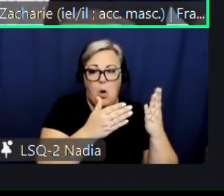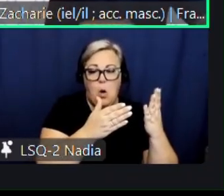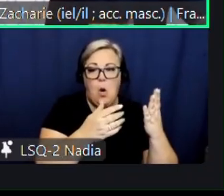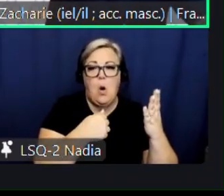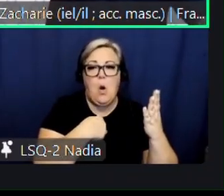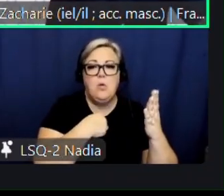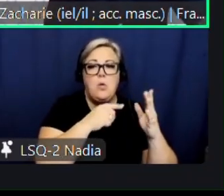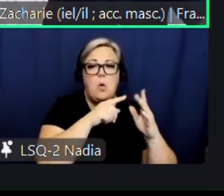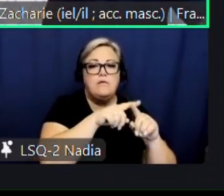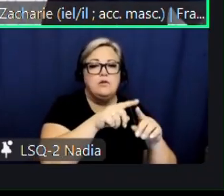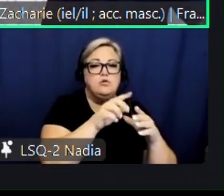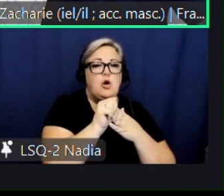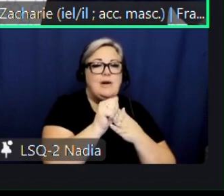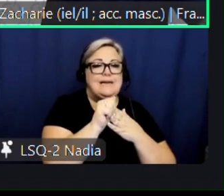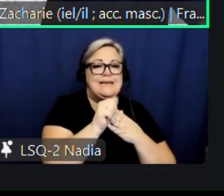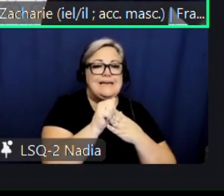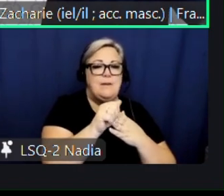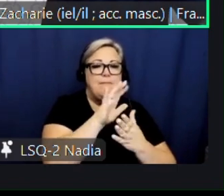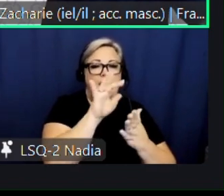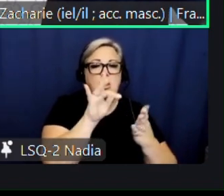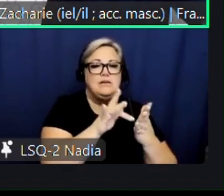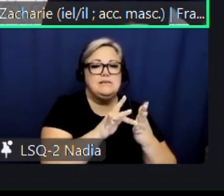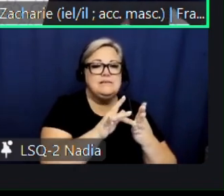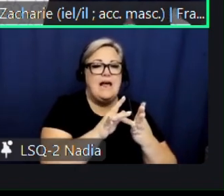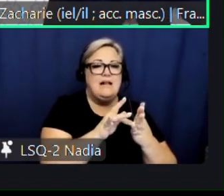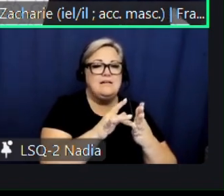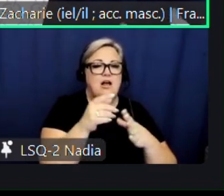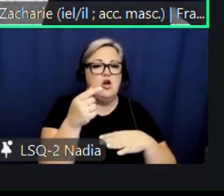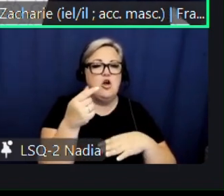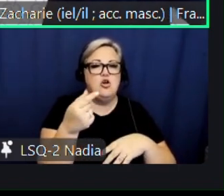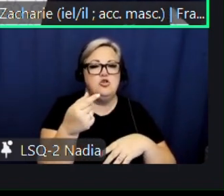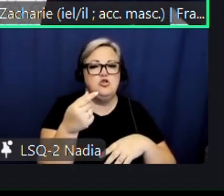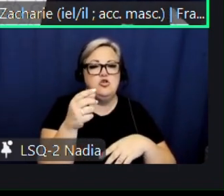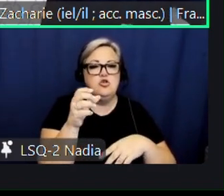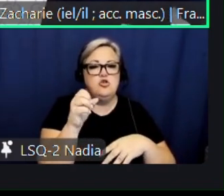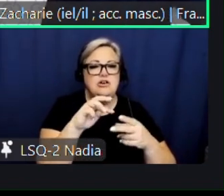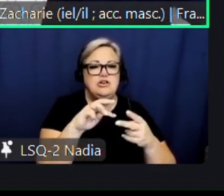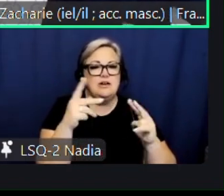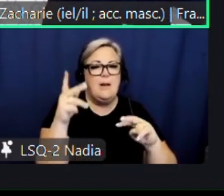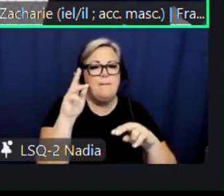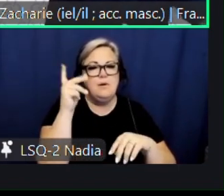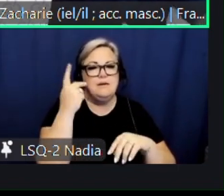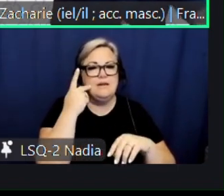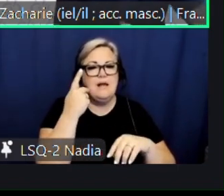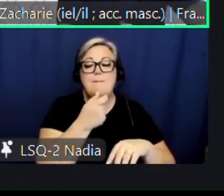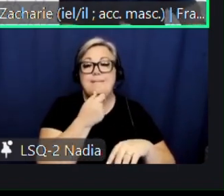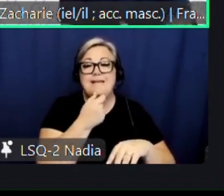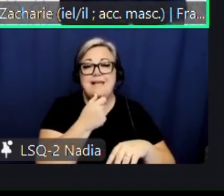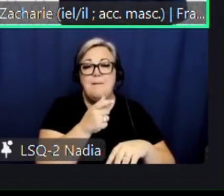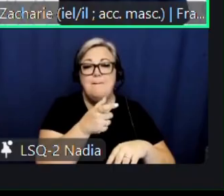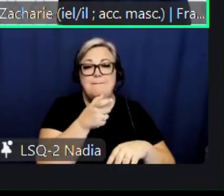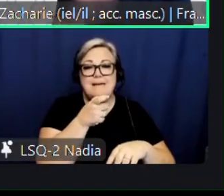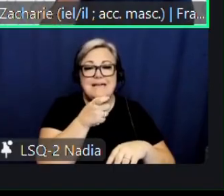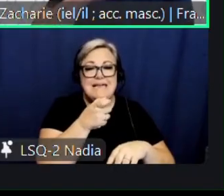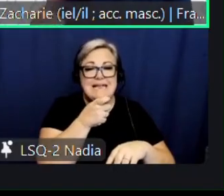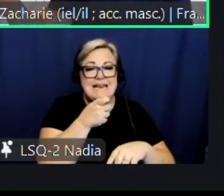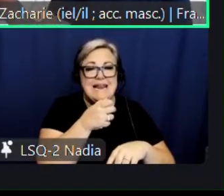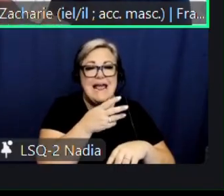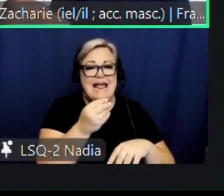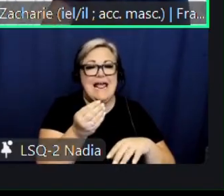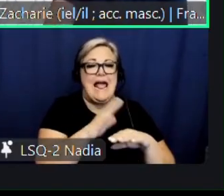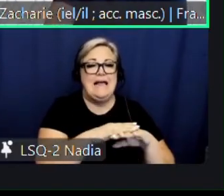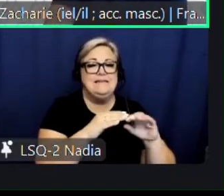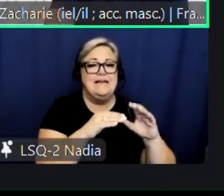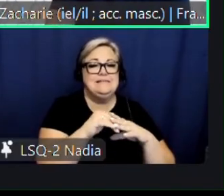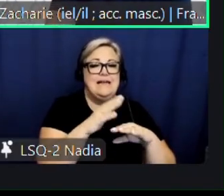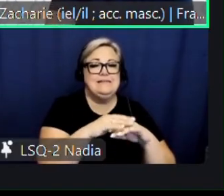nous fions à l'excellent guide produit par le Centre de génomique et politique, l'Université McGill et Intersex Canada, dont le